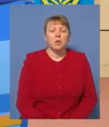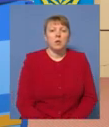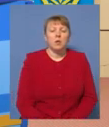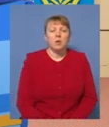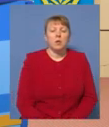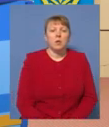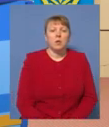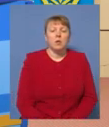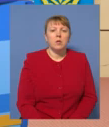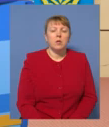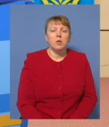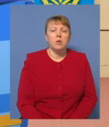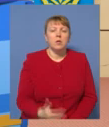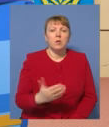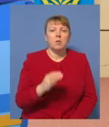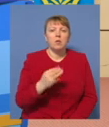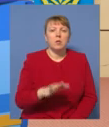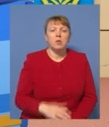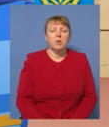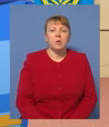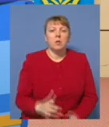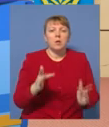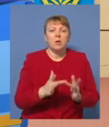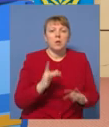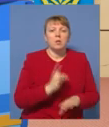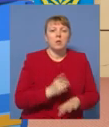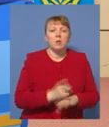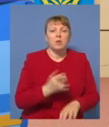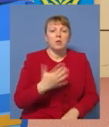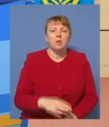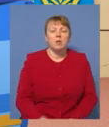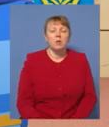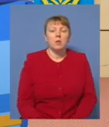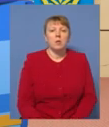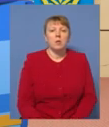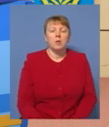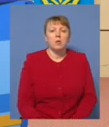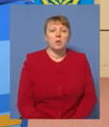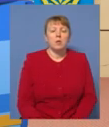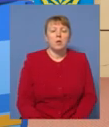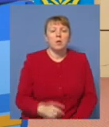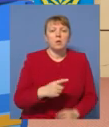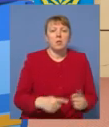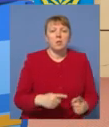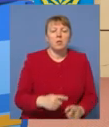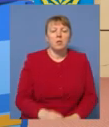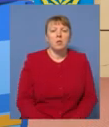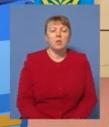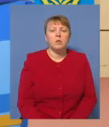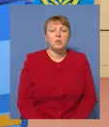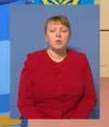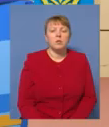как говорится, в кавычках лидирующей позиции выходит мошенничество. И более половины из этих мошенничеств